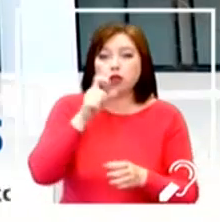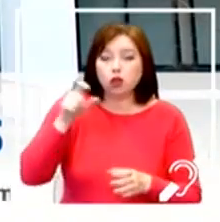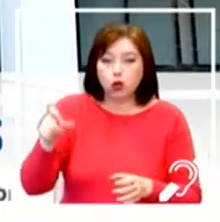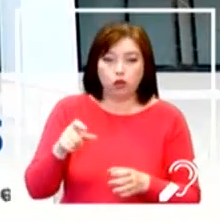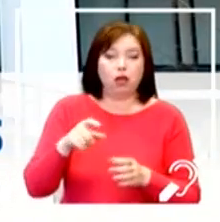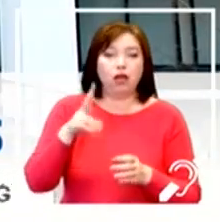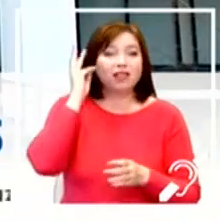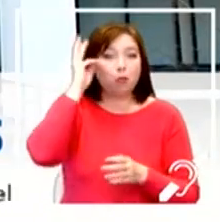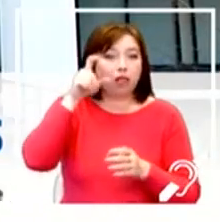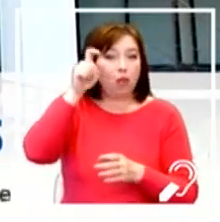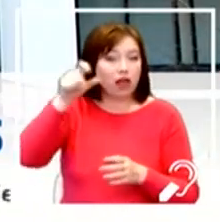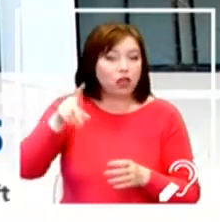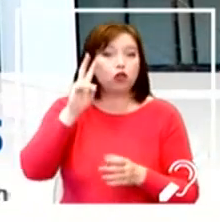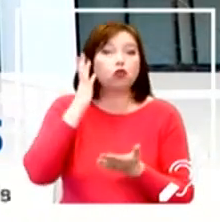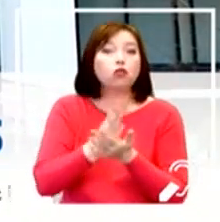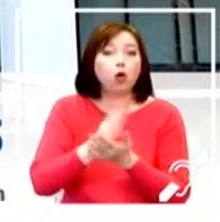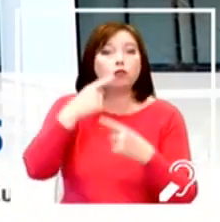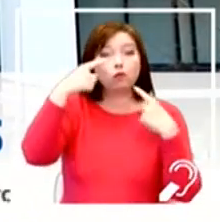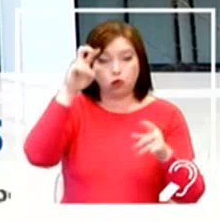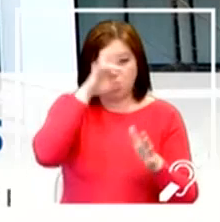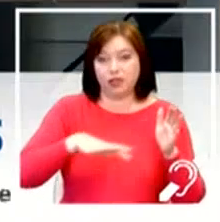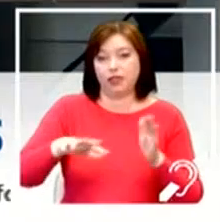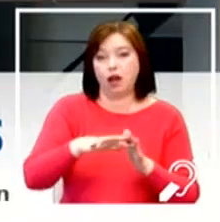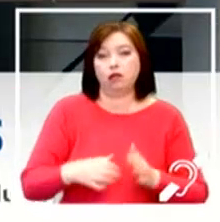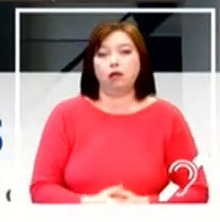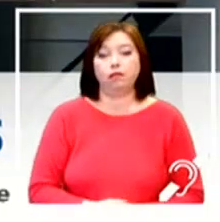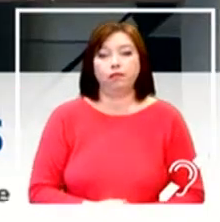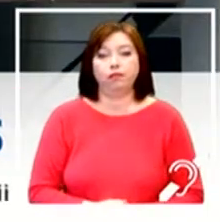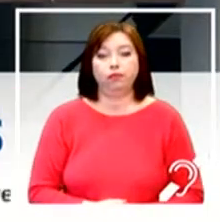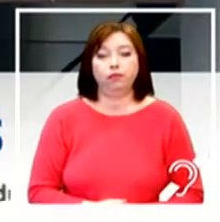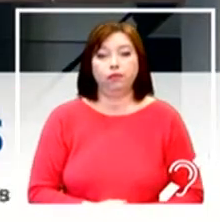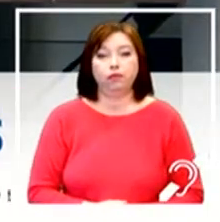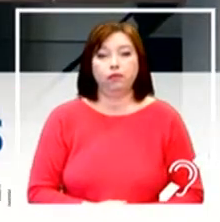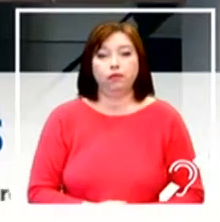reprezentanțelor diplomatice ale Republicii Moldova în alte state.